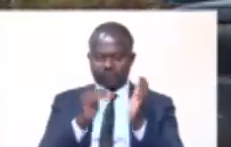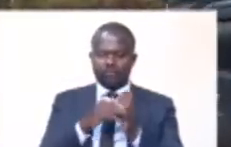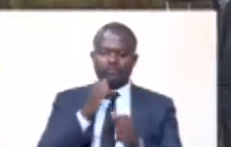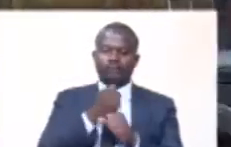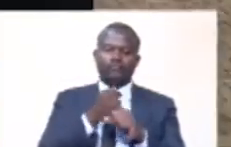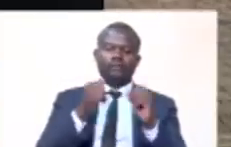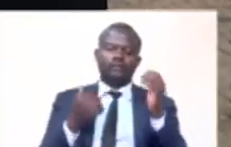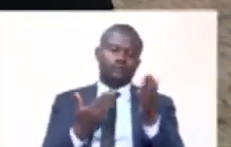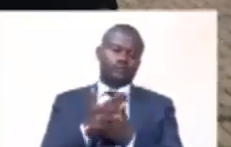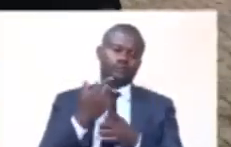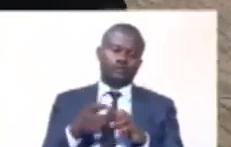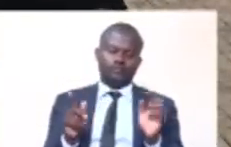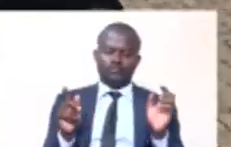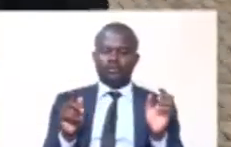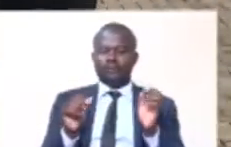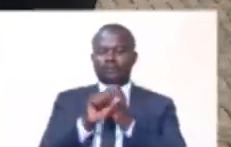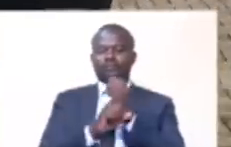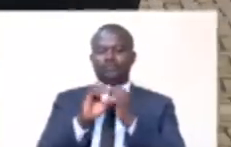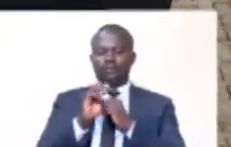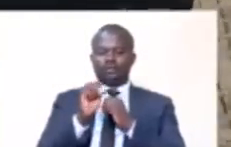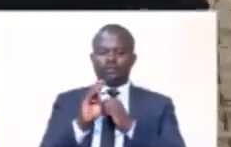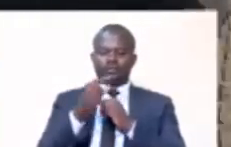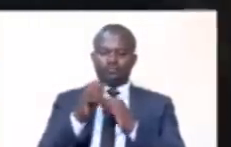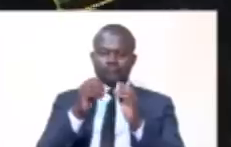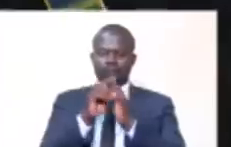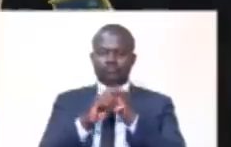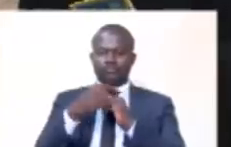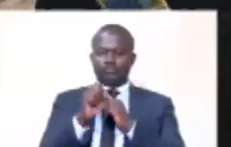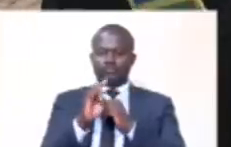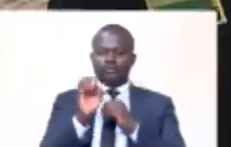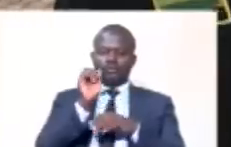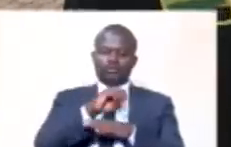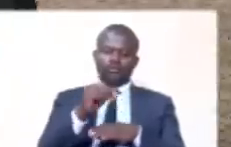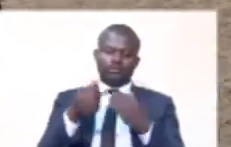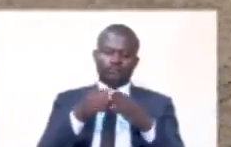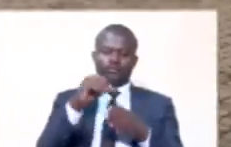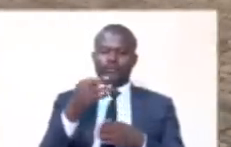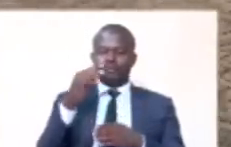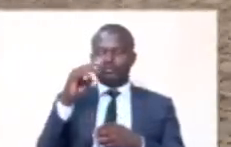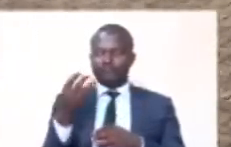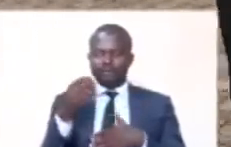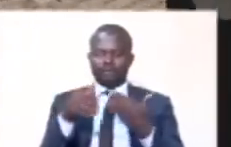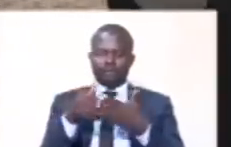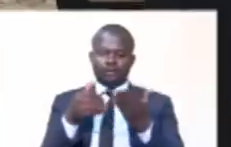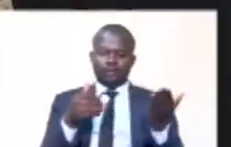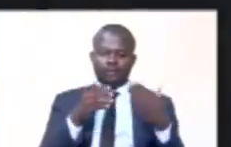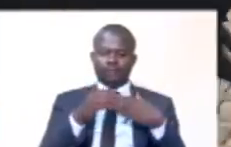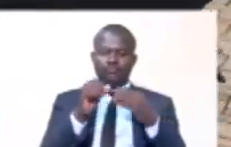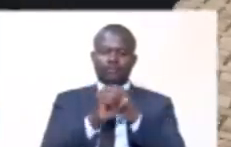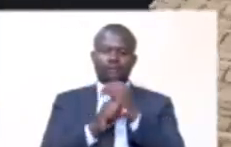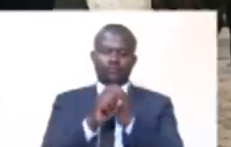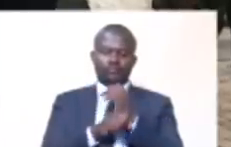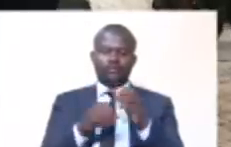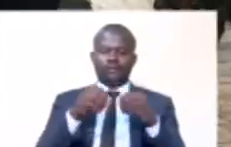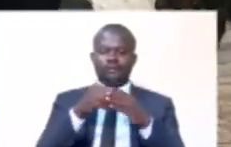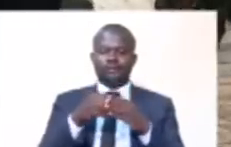udushya dutandukanye. Umurenge wa Bumbogo mu karere ka Gasabo niwo wahize iyindi 34 igize uyu mujyi. Ubuyobozi bw'uyu murenge